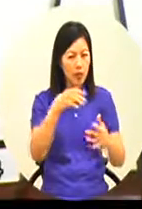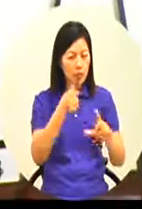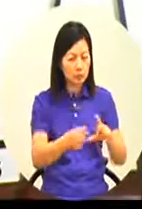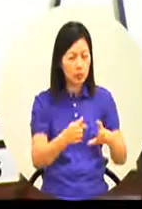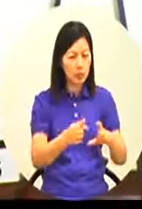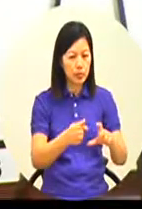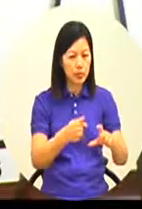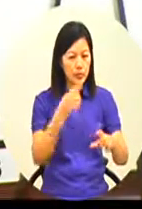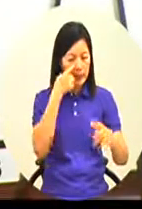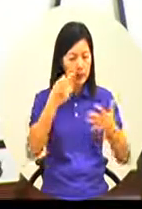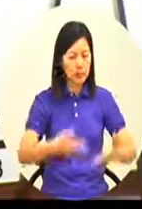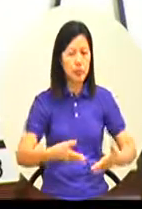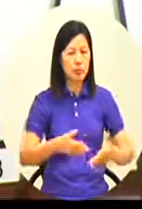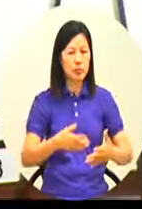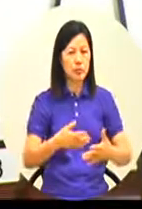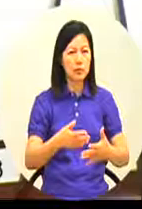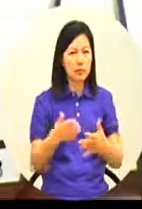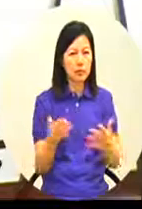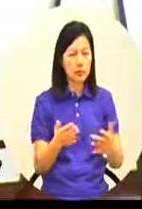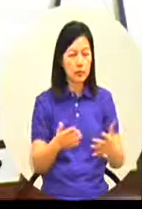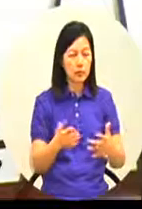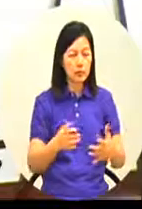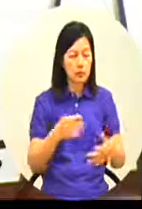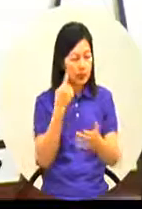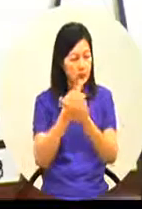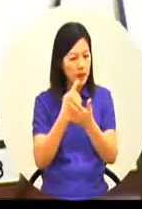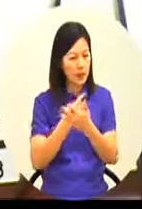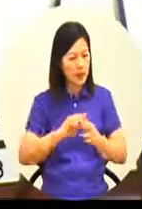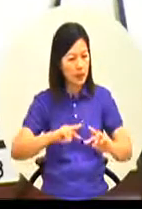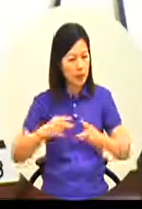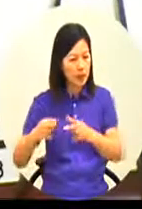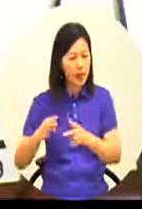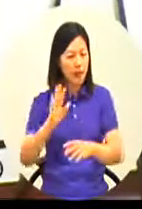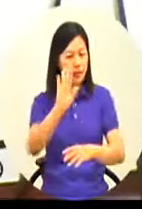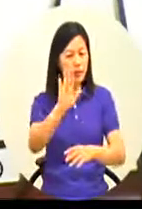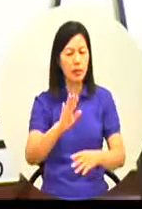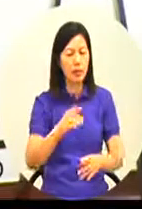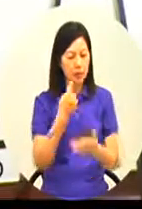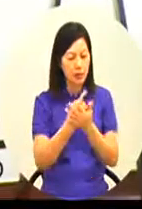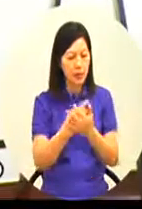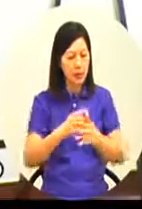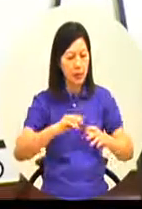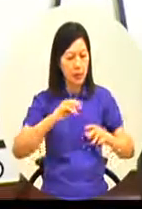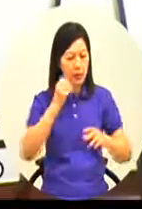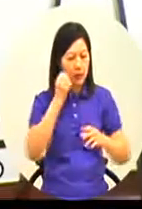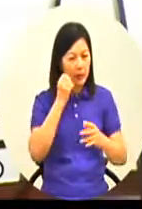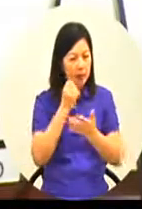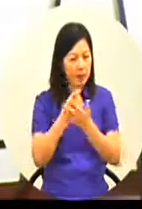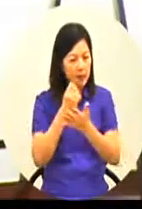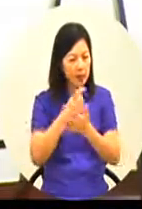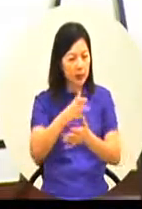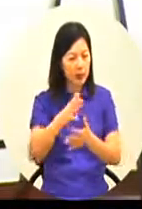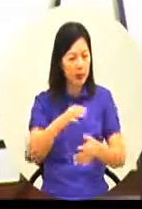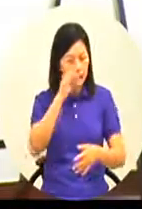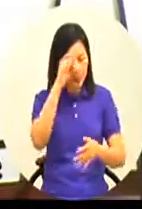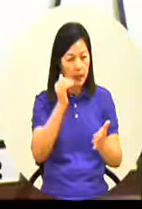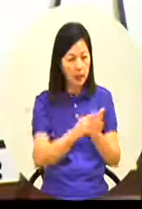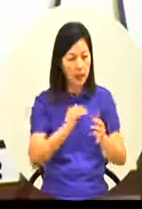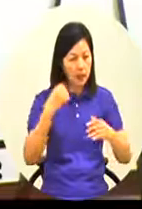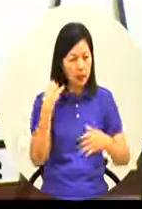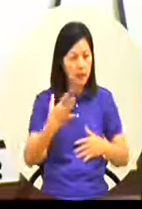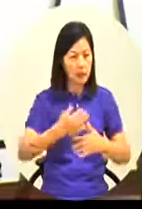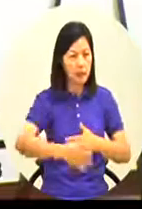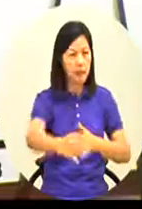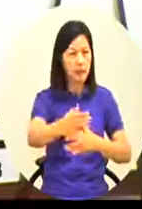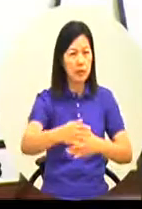议题，其实这个议题我每个月都在更新，但是也每个月都希望看到新的进度。我想这个公务局也跟我一样非